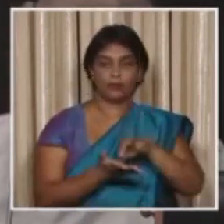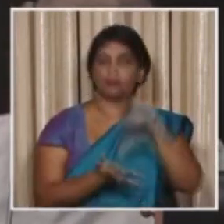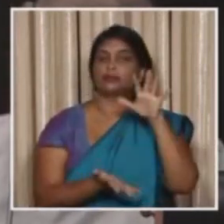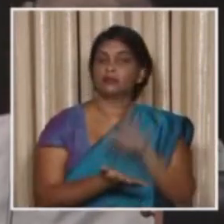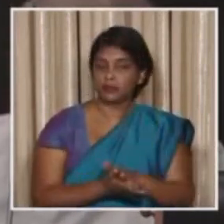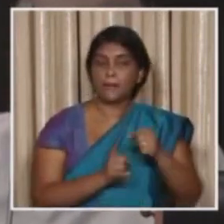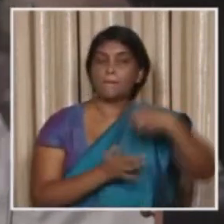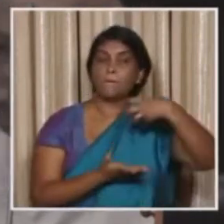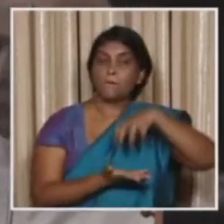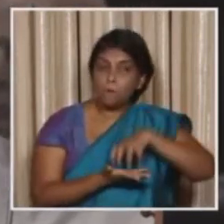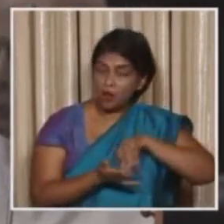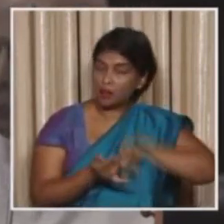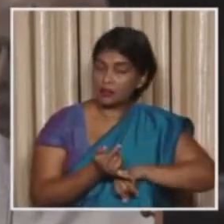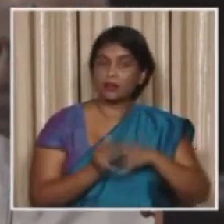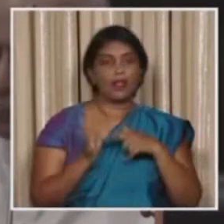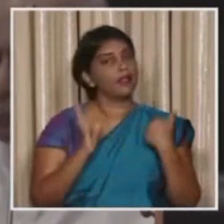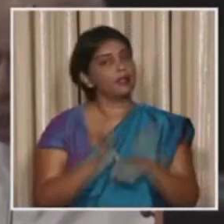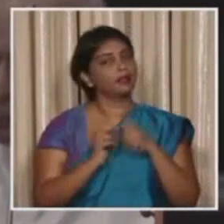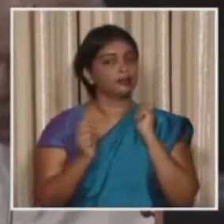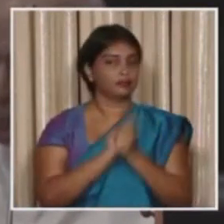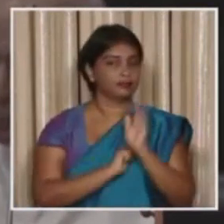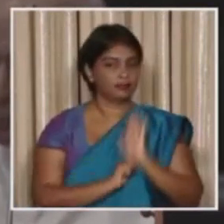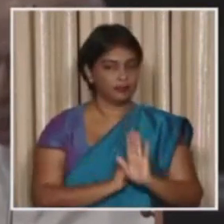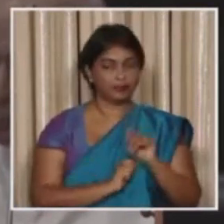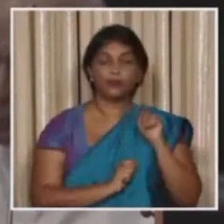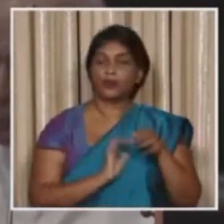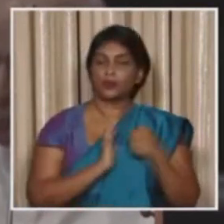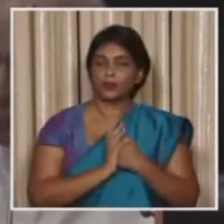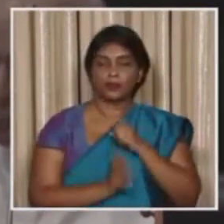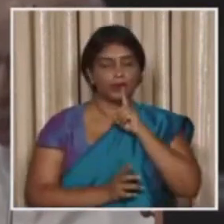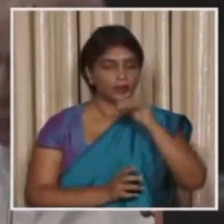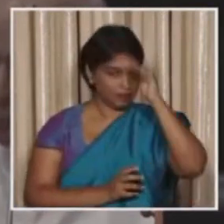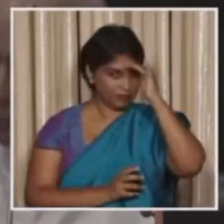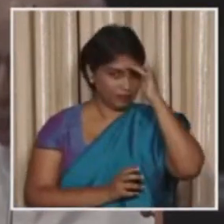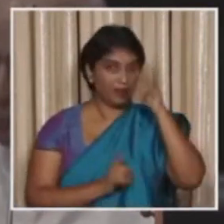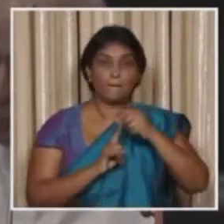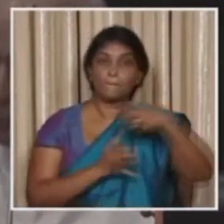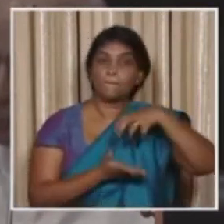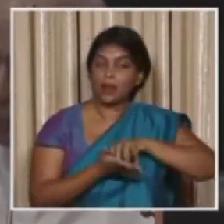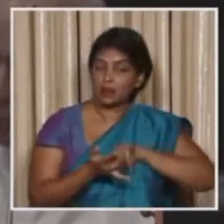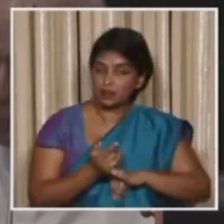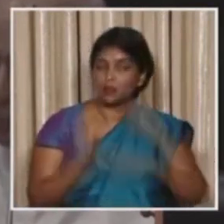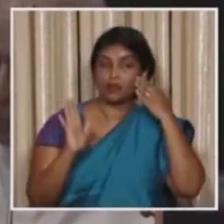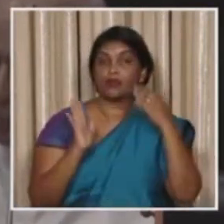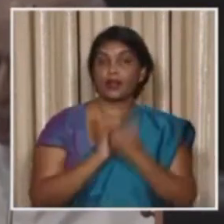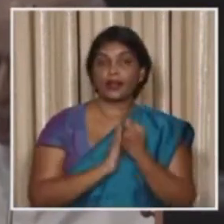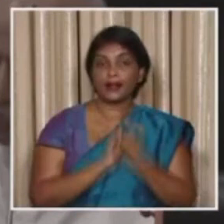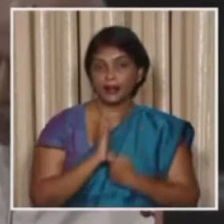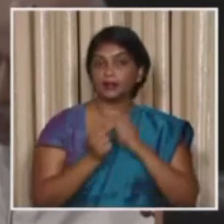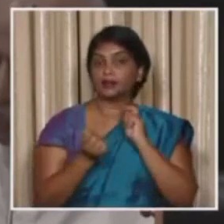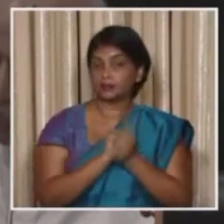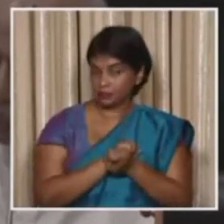ආකාරයට පළාත් සභා පනත සංශෝධනය කළ යුතුයි. ගරු කථානායකතුමනි, පළාත් සභා සම්බන්ධ මේ නීති